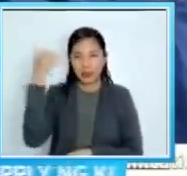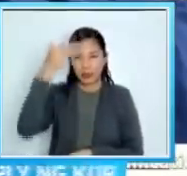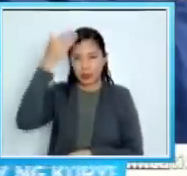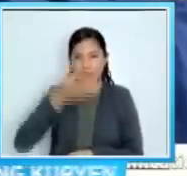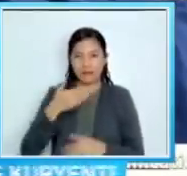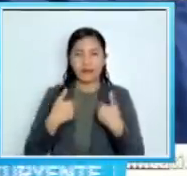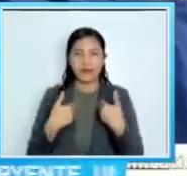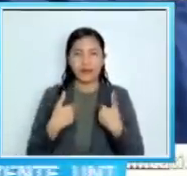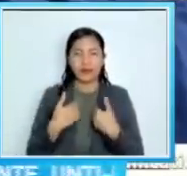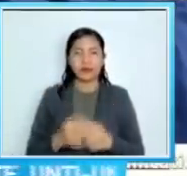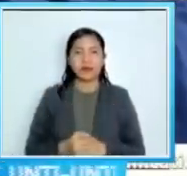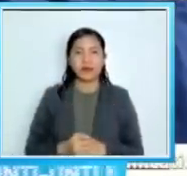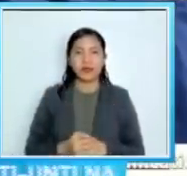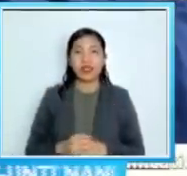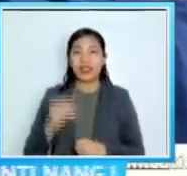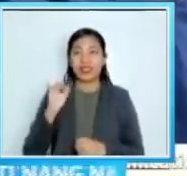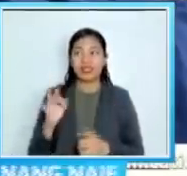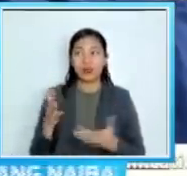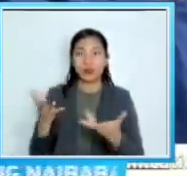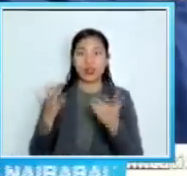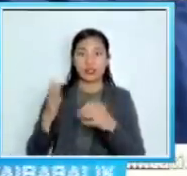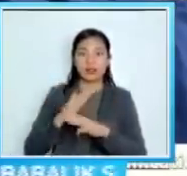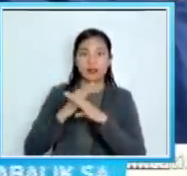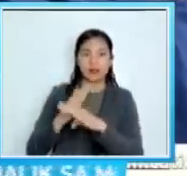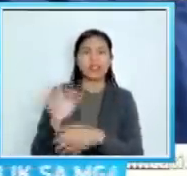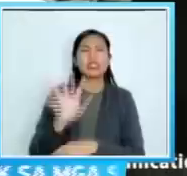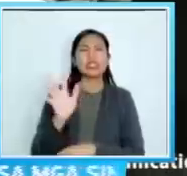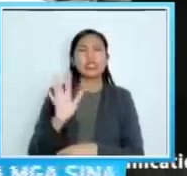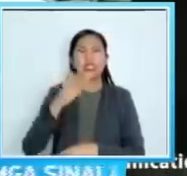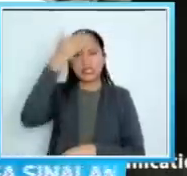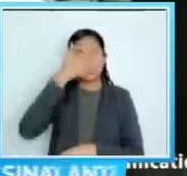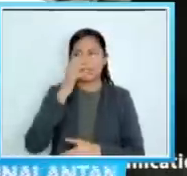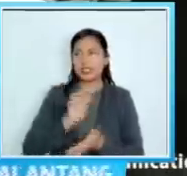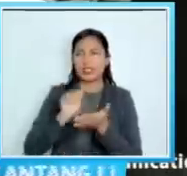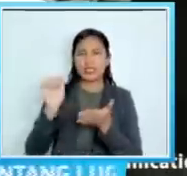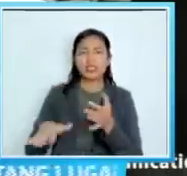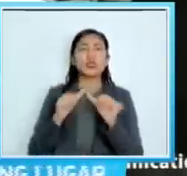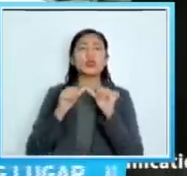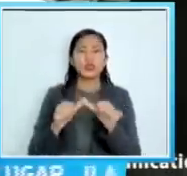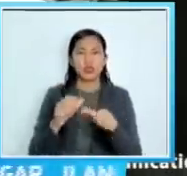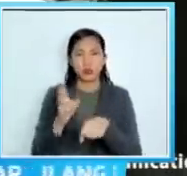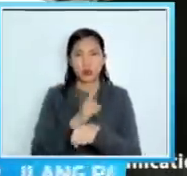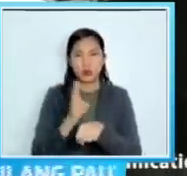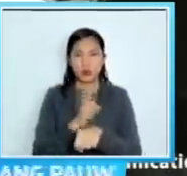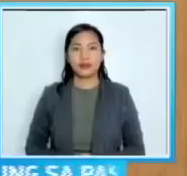kayo matamaan, huwag ninyong itapon yung shield. Continue using it. Darlene Kai, GMA News.